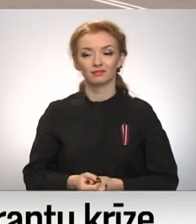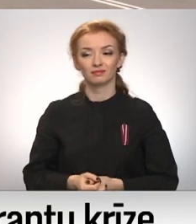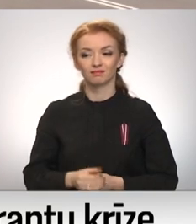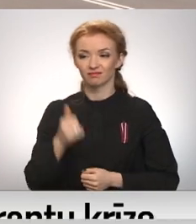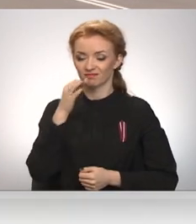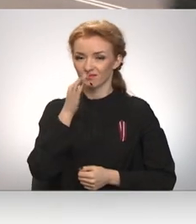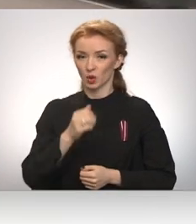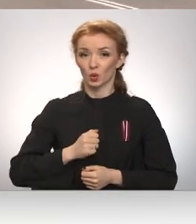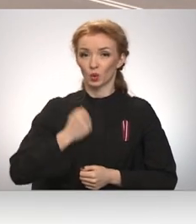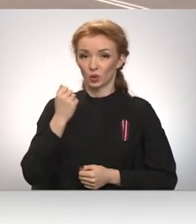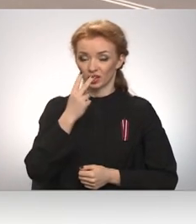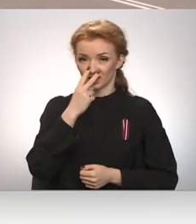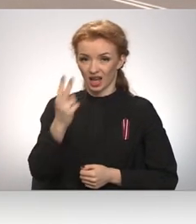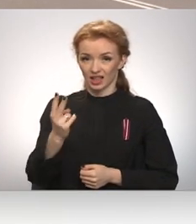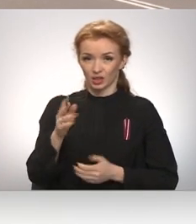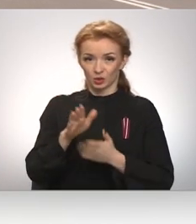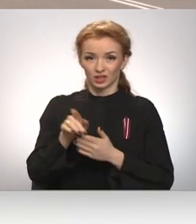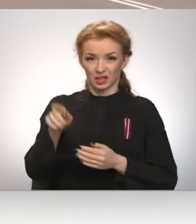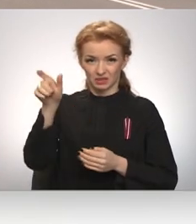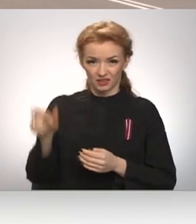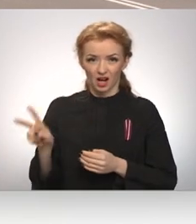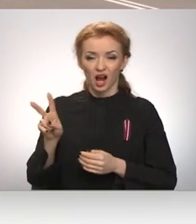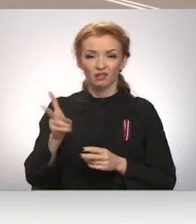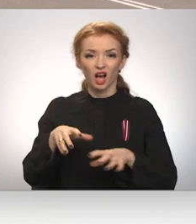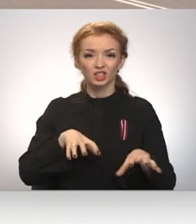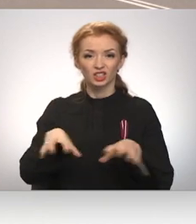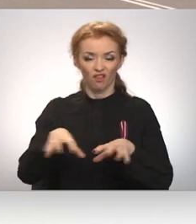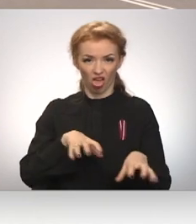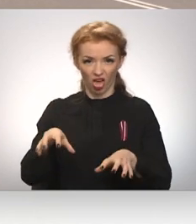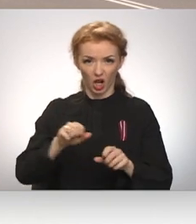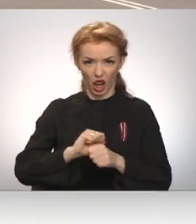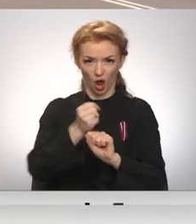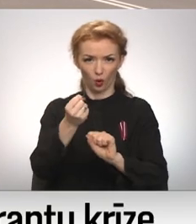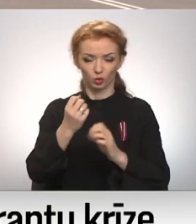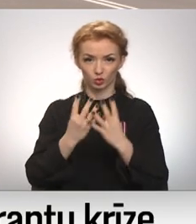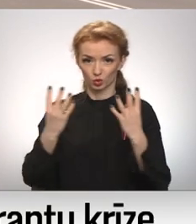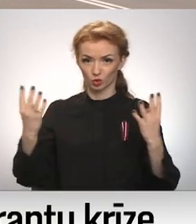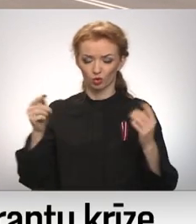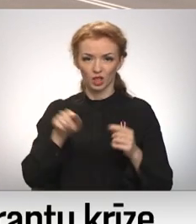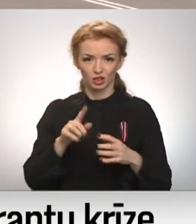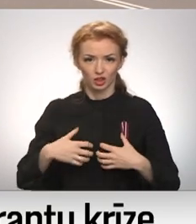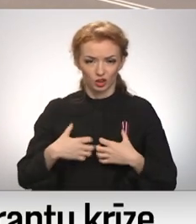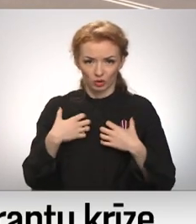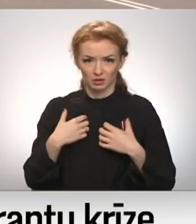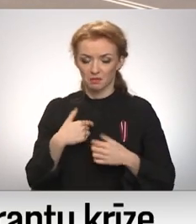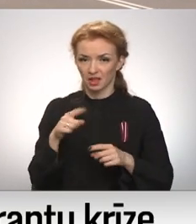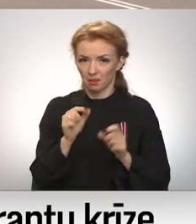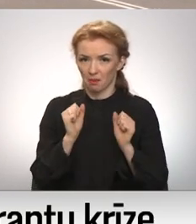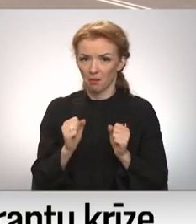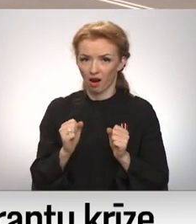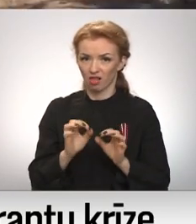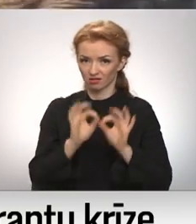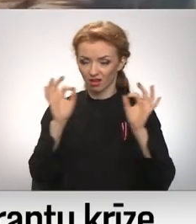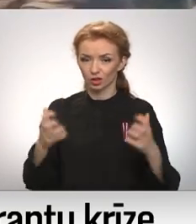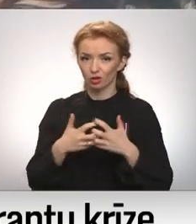Ir grūti skatīties šiem cilvēkiem, kur uzvedas kā zvēri, viņi lauž žogu. Tas tiešām ir šausmīgi. Man ir bail, ka sāksies